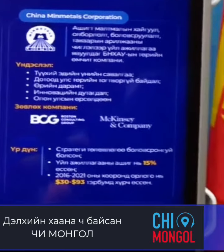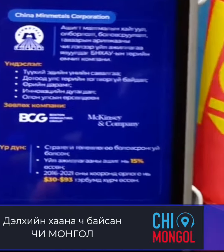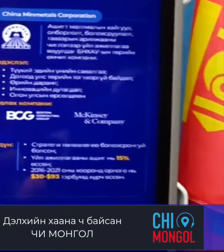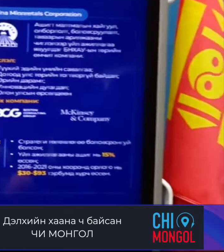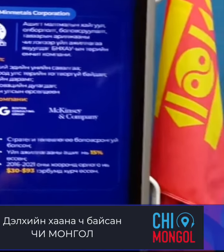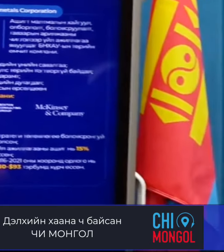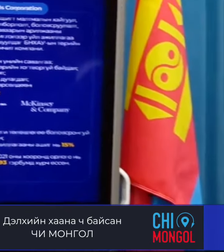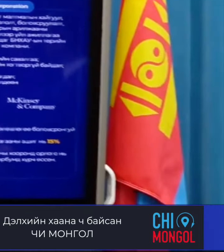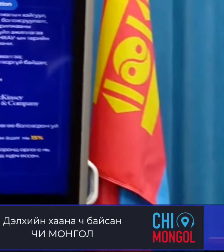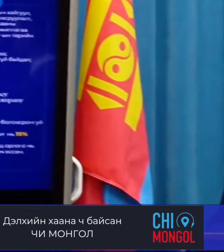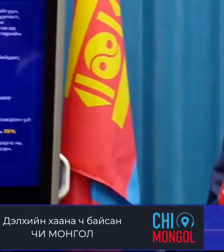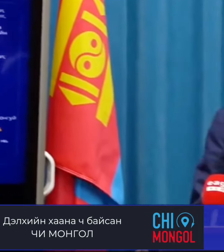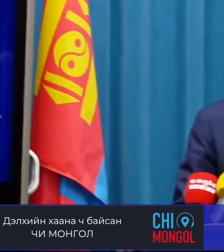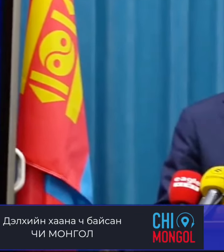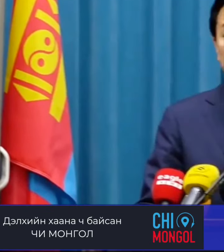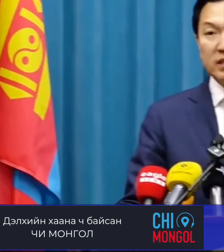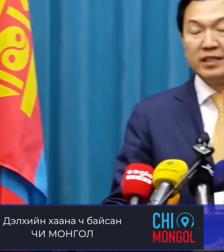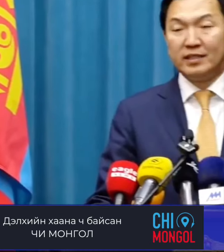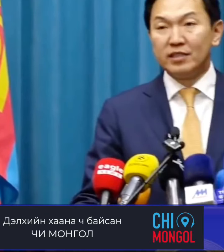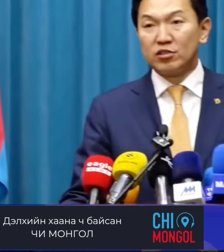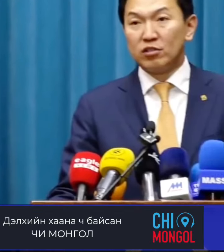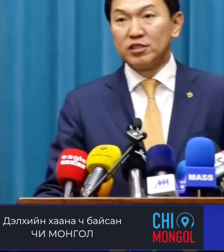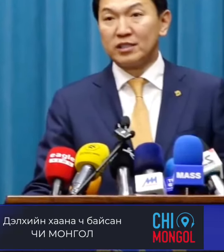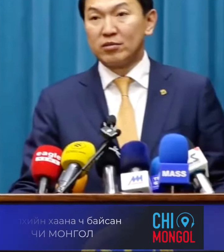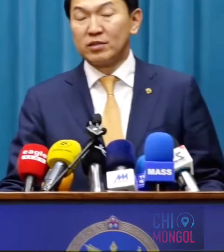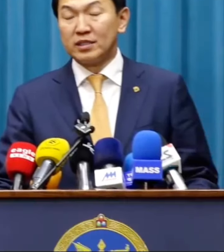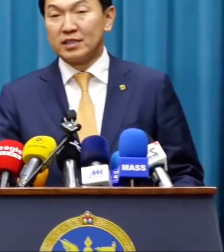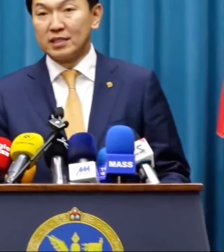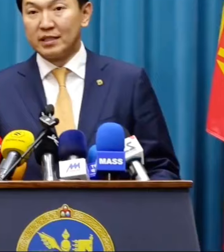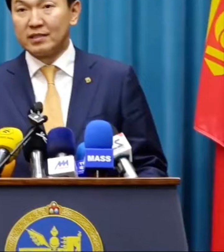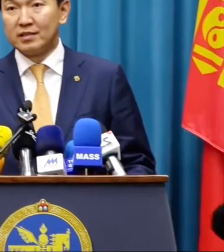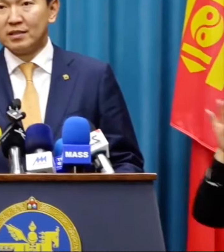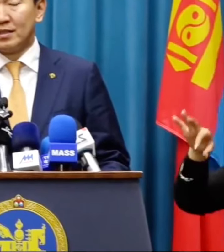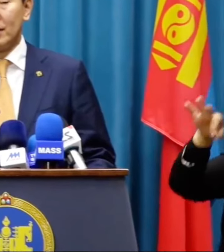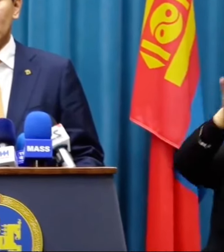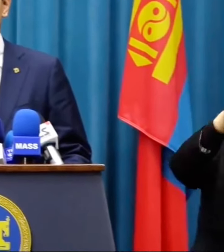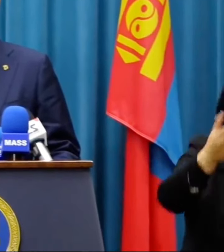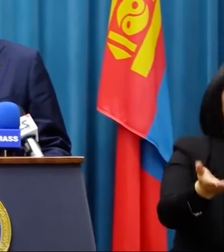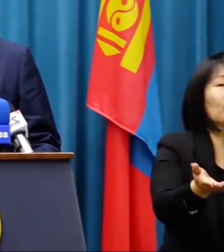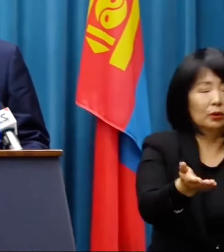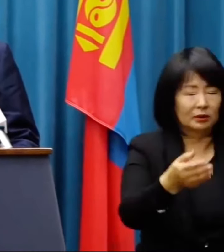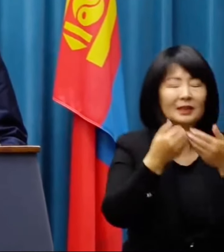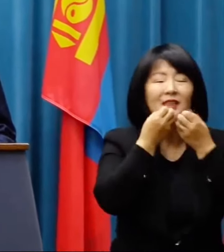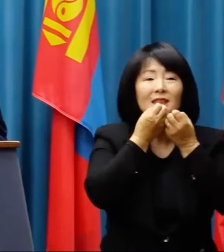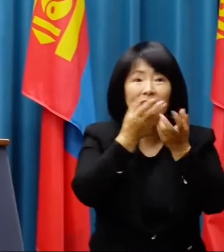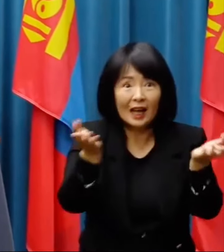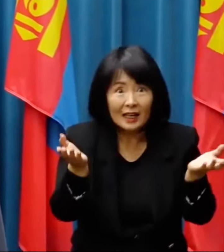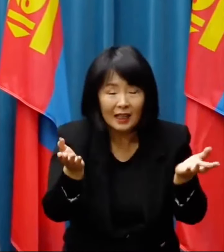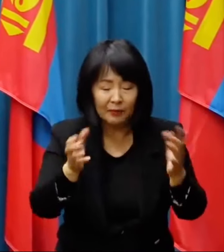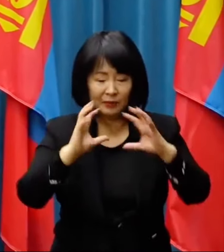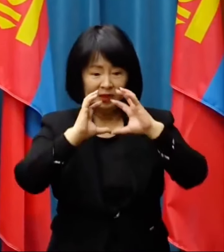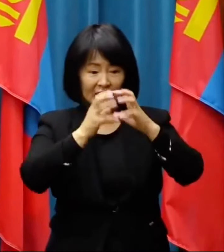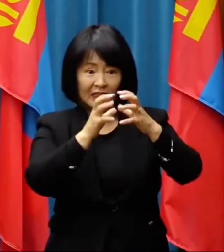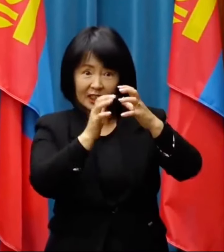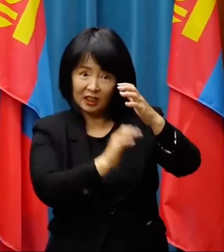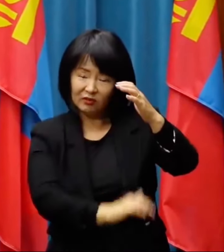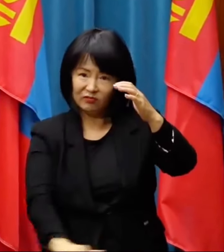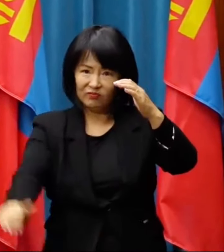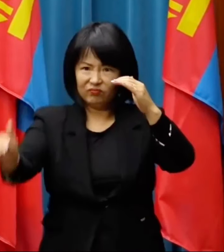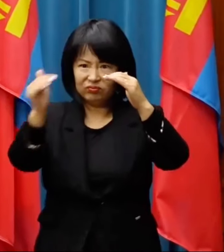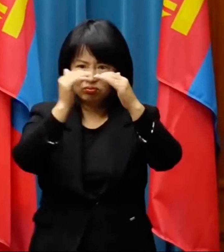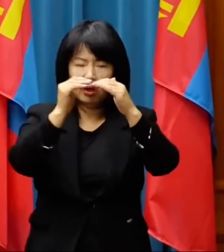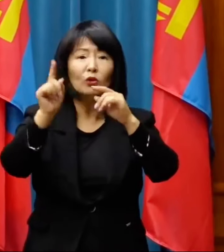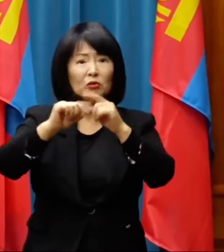цаашдаа олон улсад нээлттэй сонгон шалгуулалтыг зарлаад дэлхийн хэмжээнд хүлээн